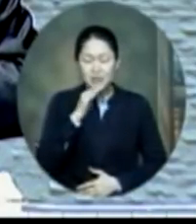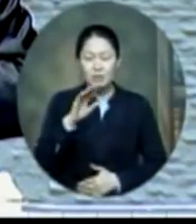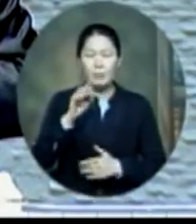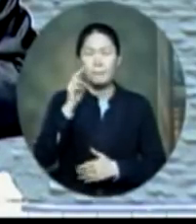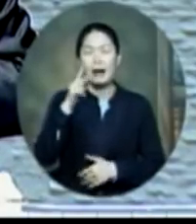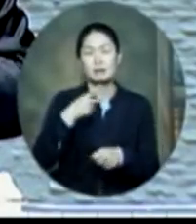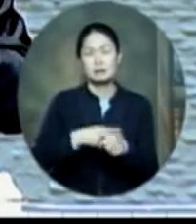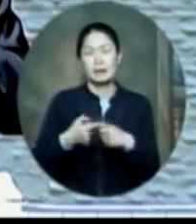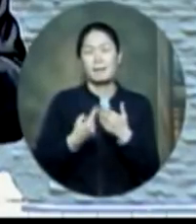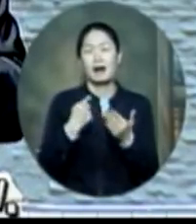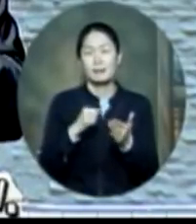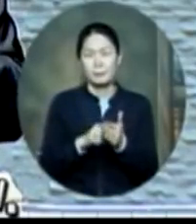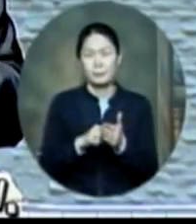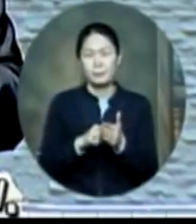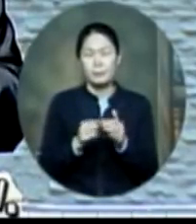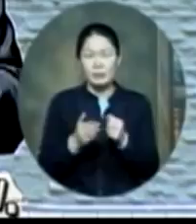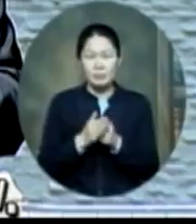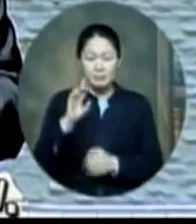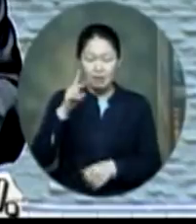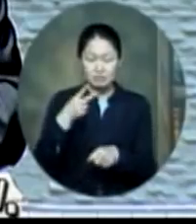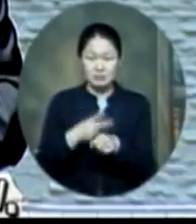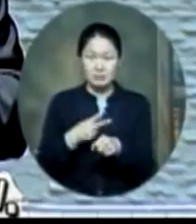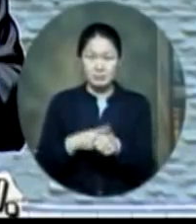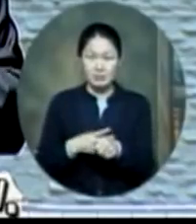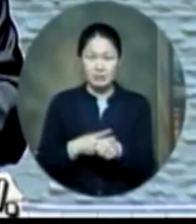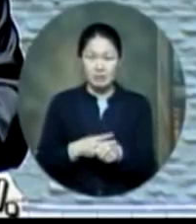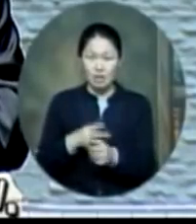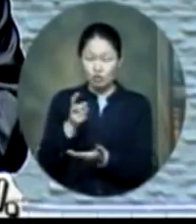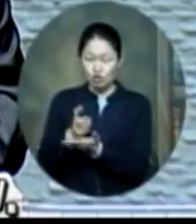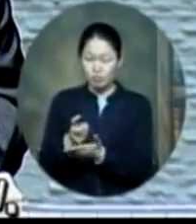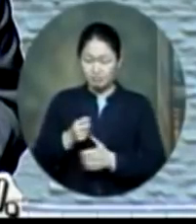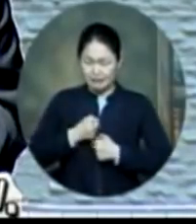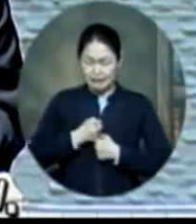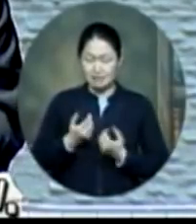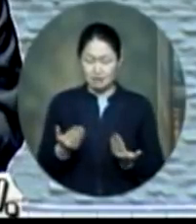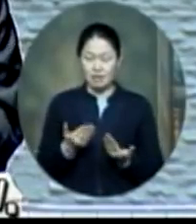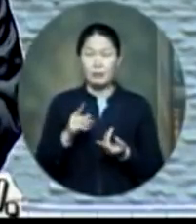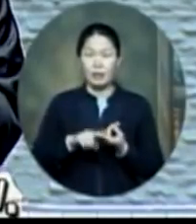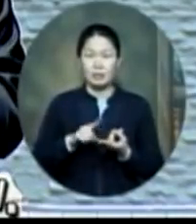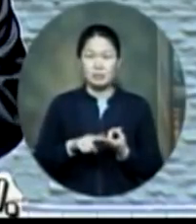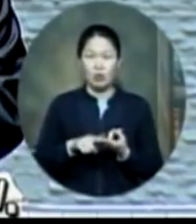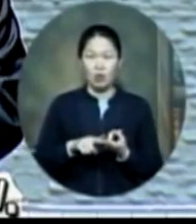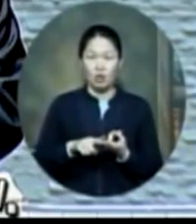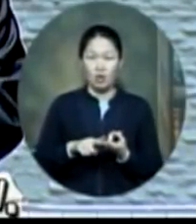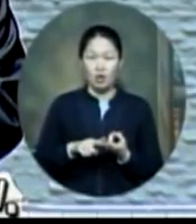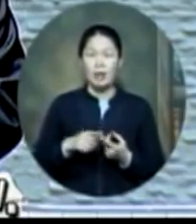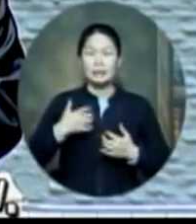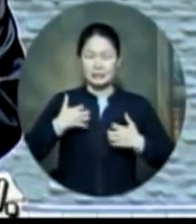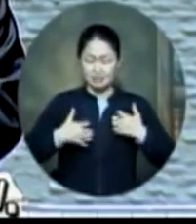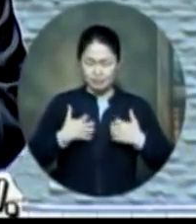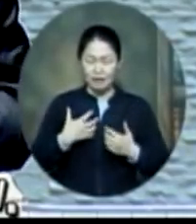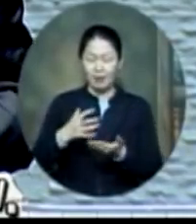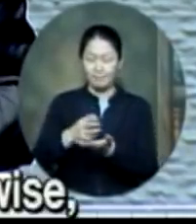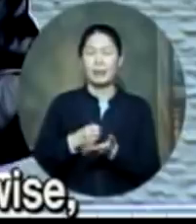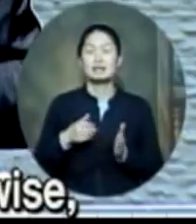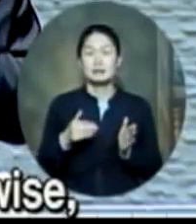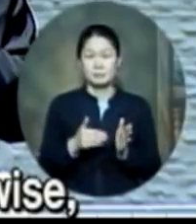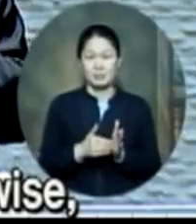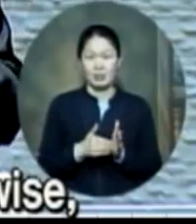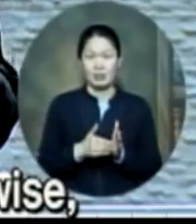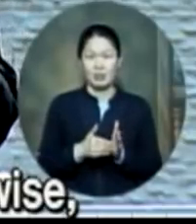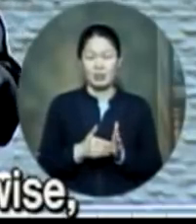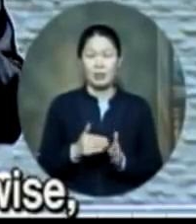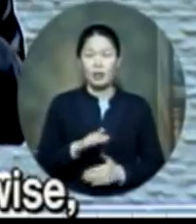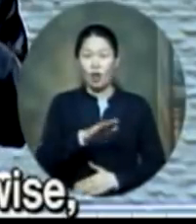심정이었어요. 그래서 사도 바울이 율법 지키는 일을 그가 흔쾌히 받아들인 겁니다.